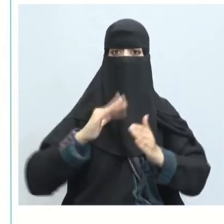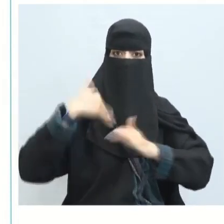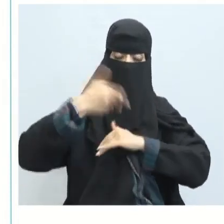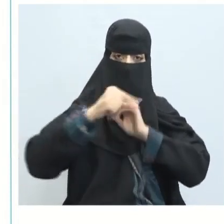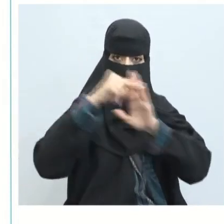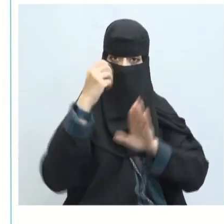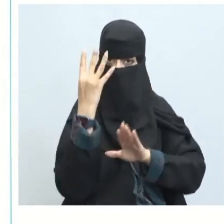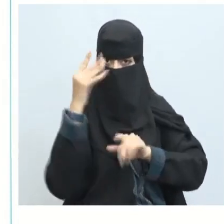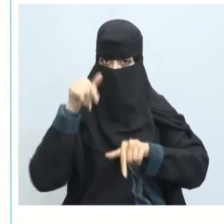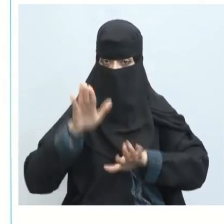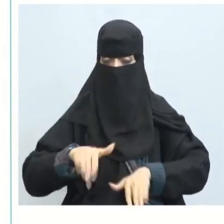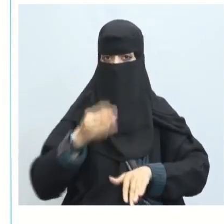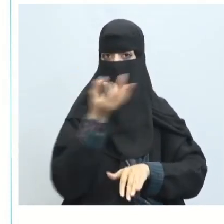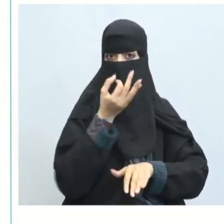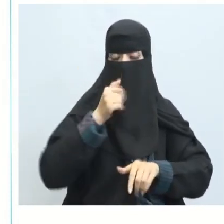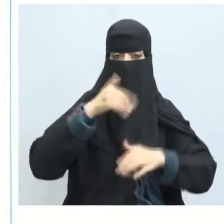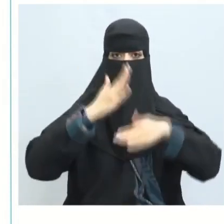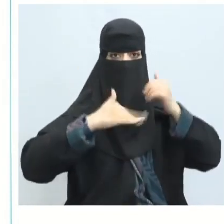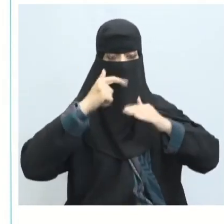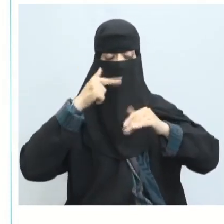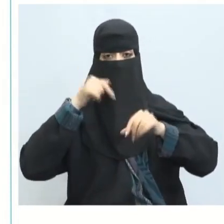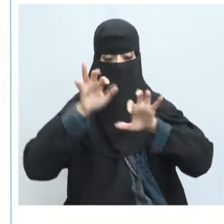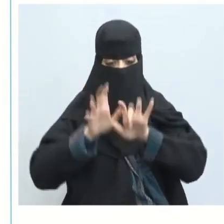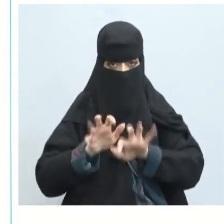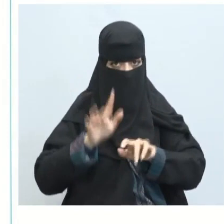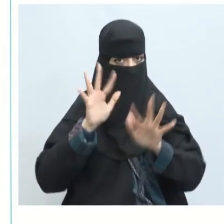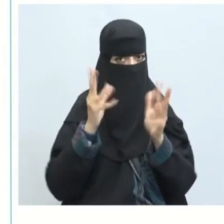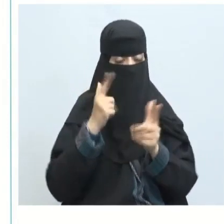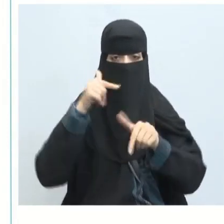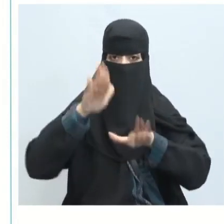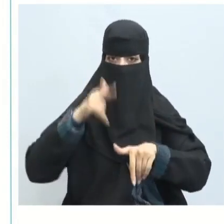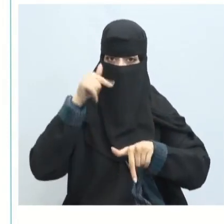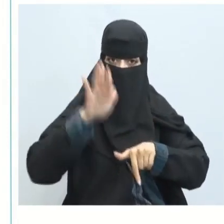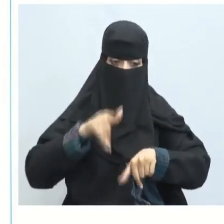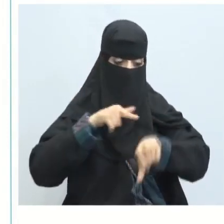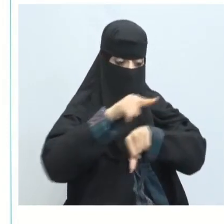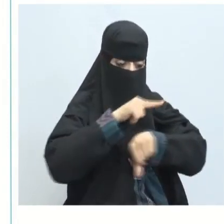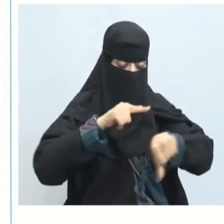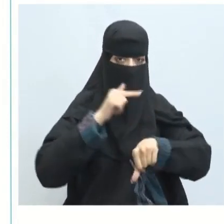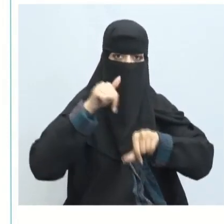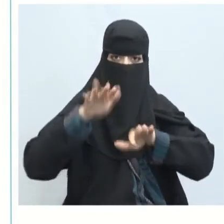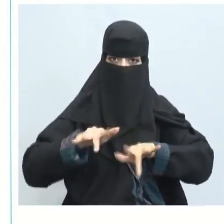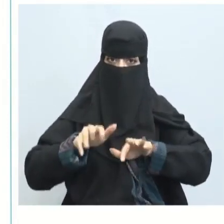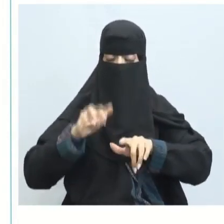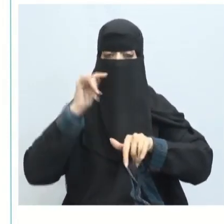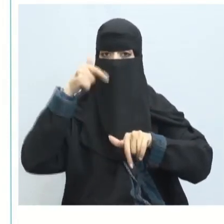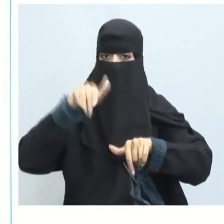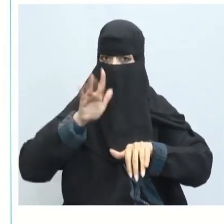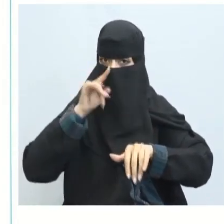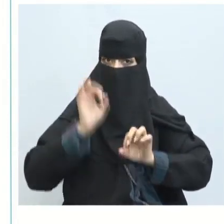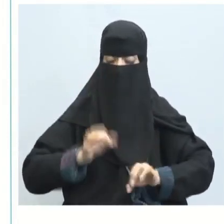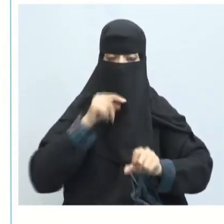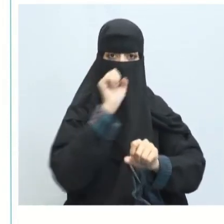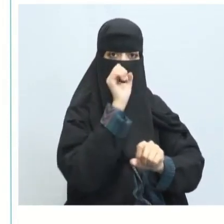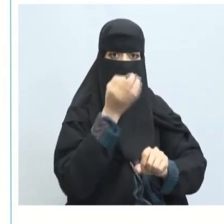الرابع تحدثنا عن المهارات التقنيه وذكرنا نحن نعيش في عصر التقنيه وتحدثنا بشكل